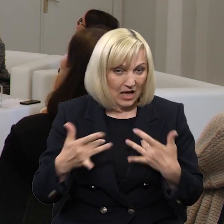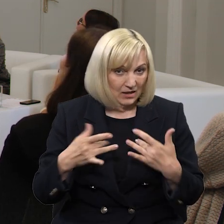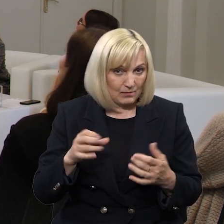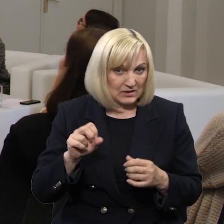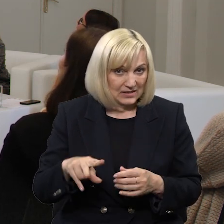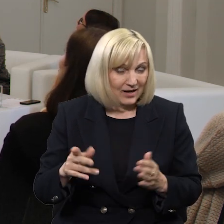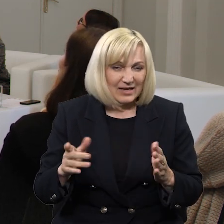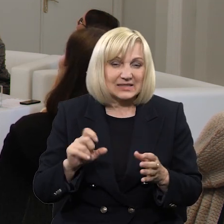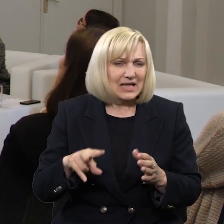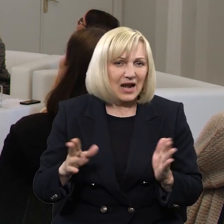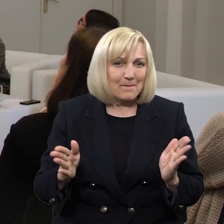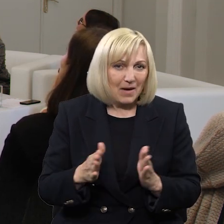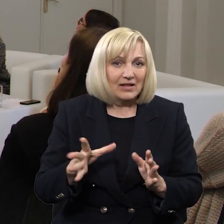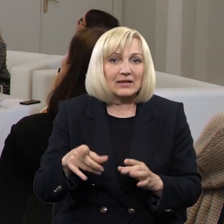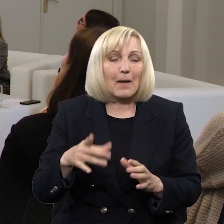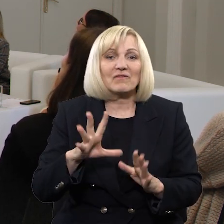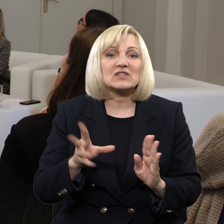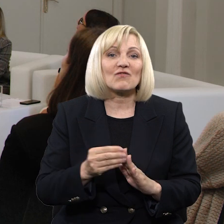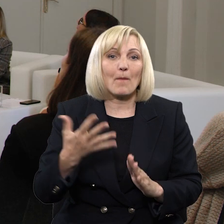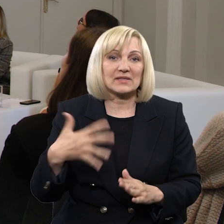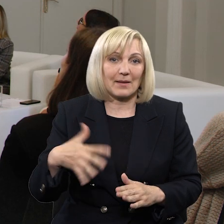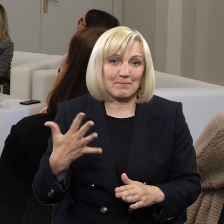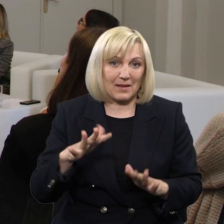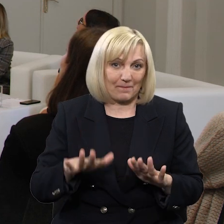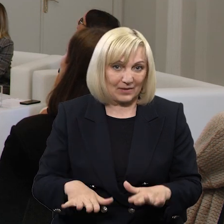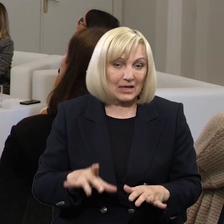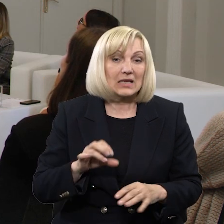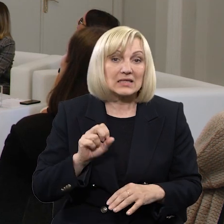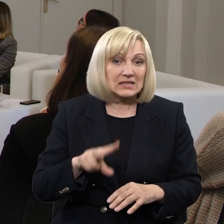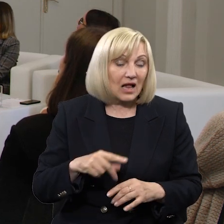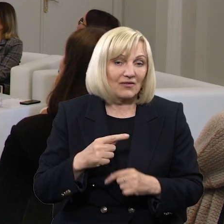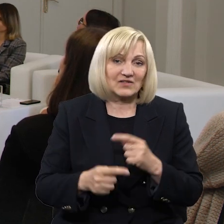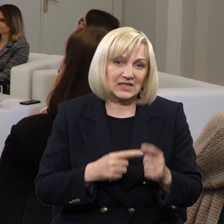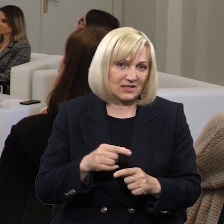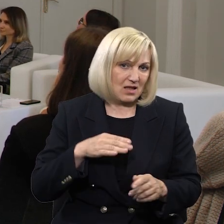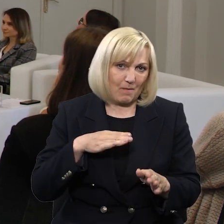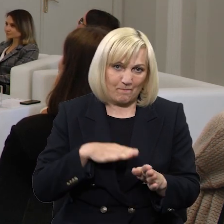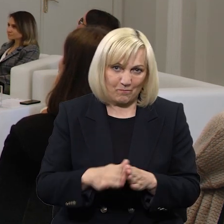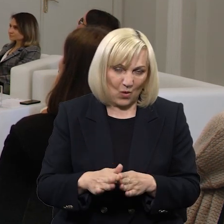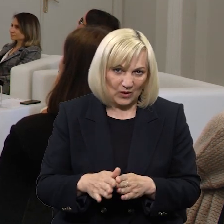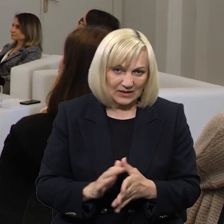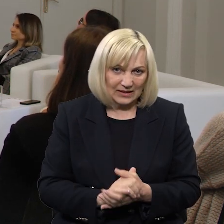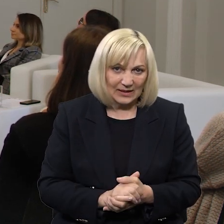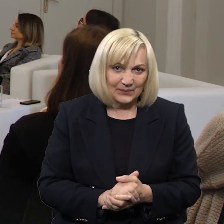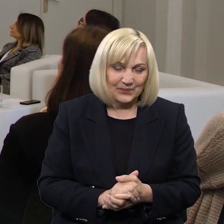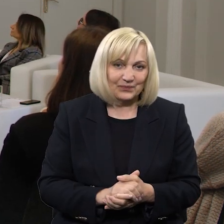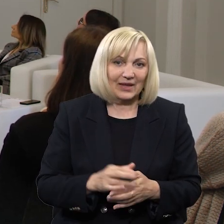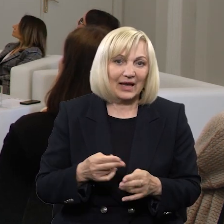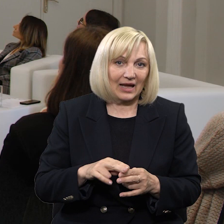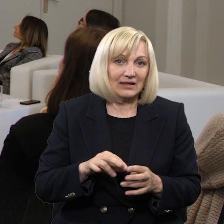театральном зале зал крошечный в нем всего 55 мест и всегда Этот зал конечно у нас заполнен